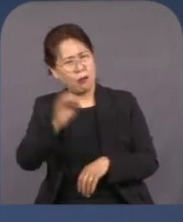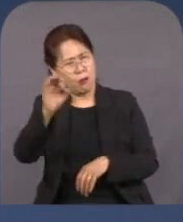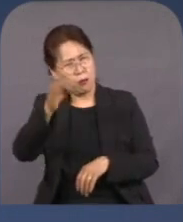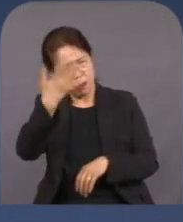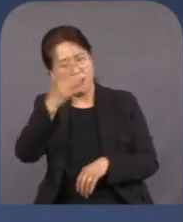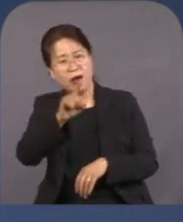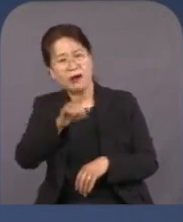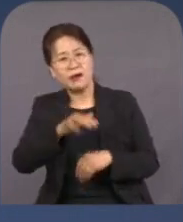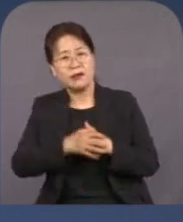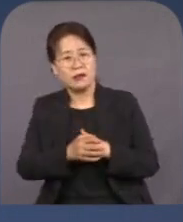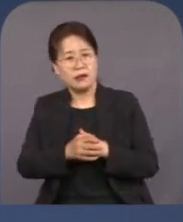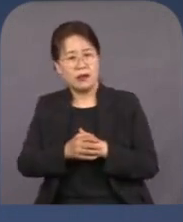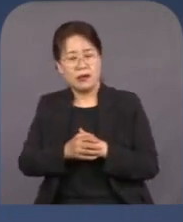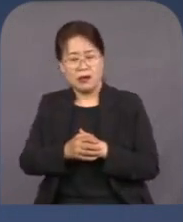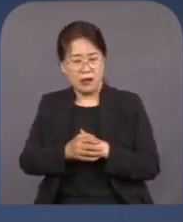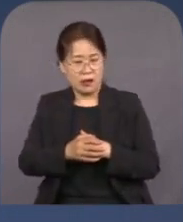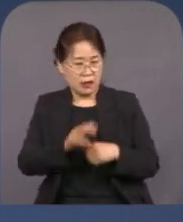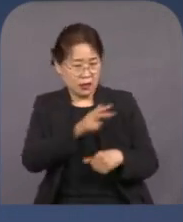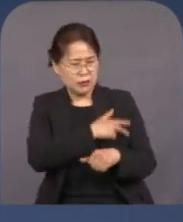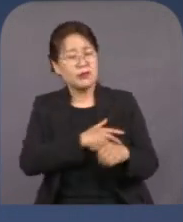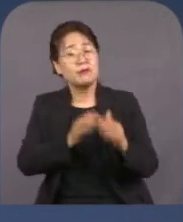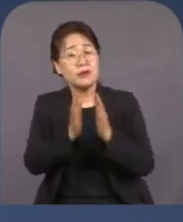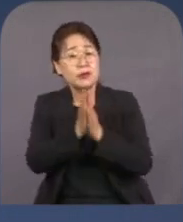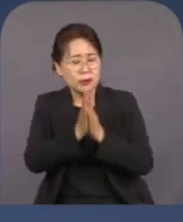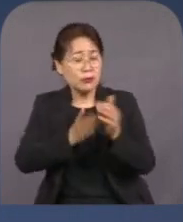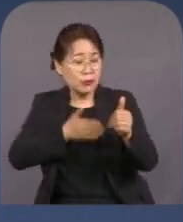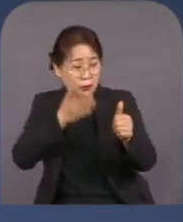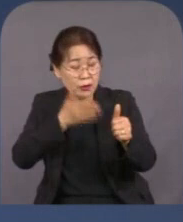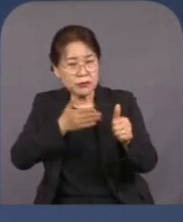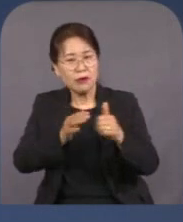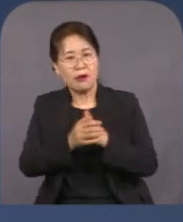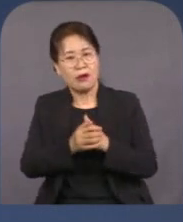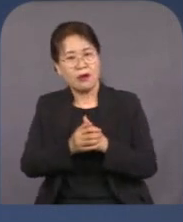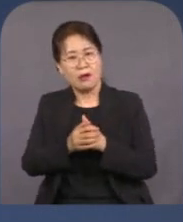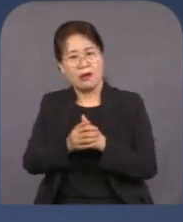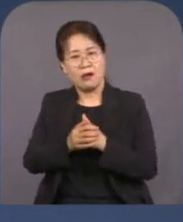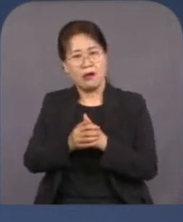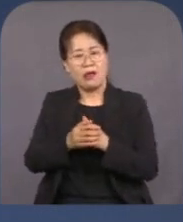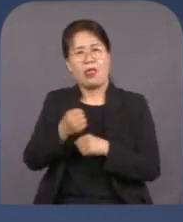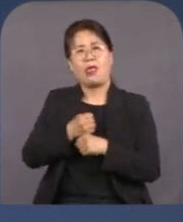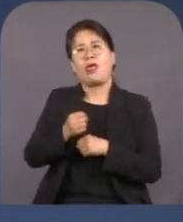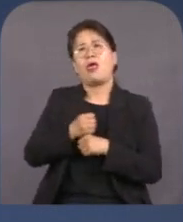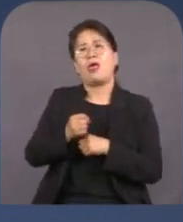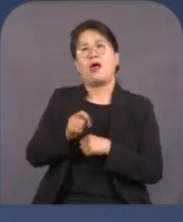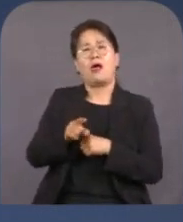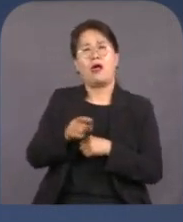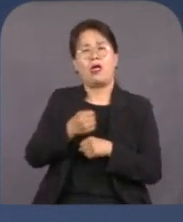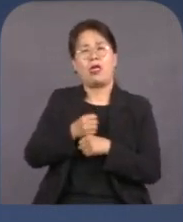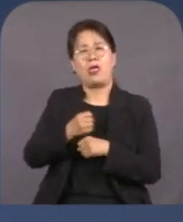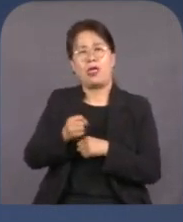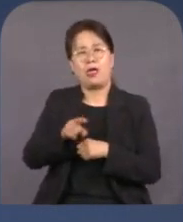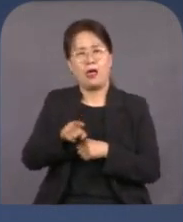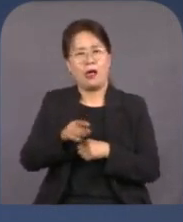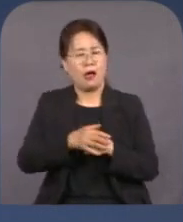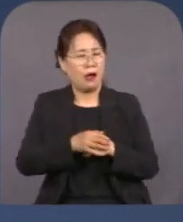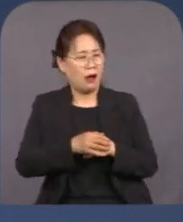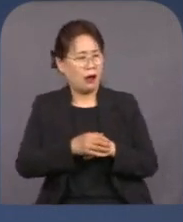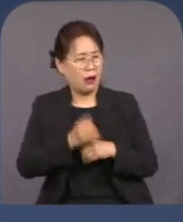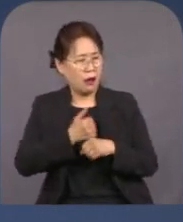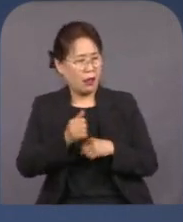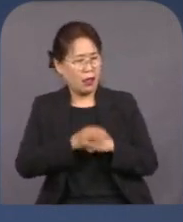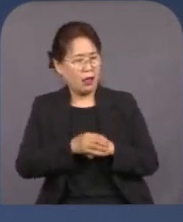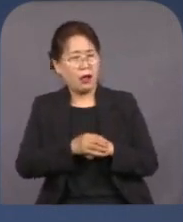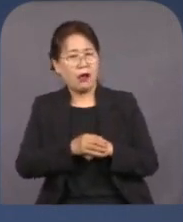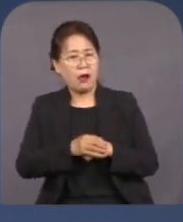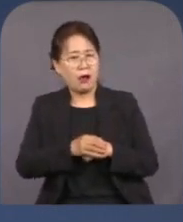분들에게도 집사님 한번 기도해 보시죠 그러면요 얼마나 당황하는지 몰라요 그냥 일반